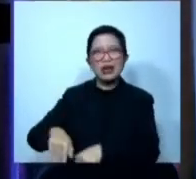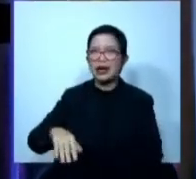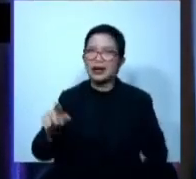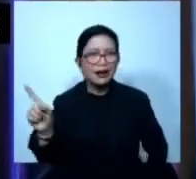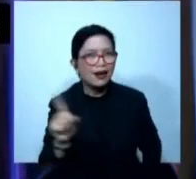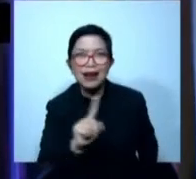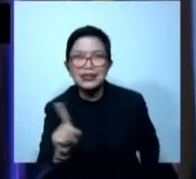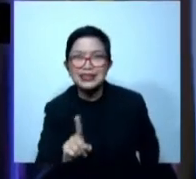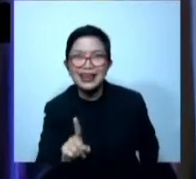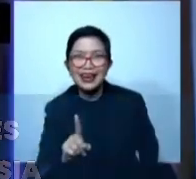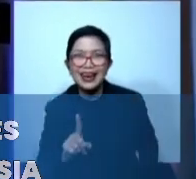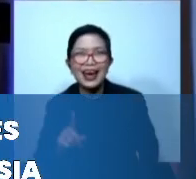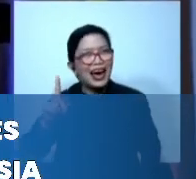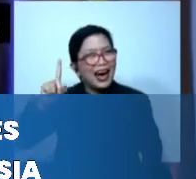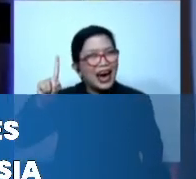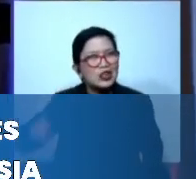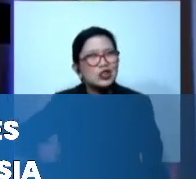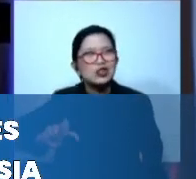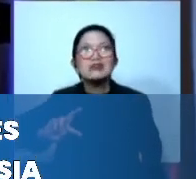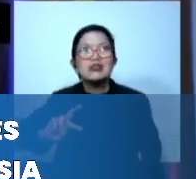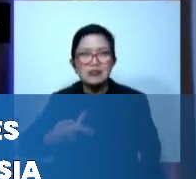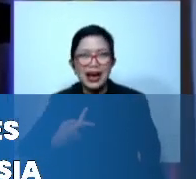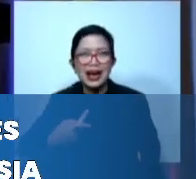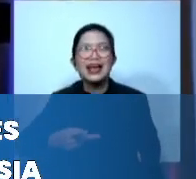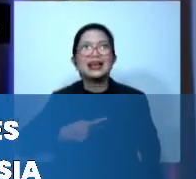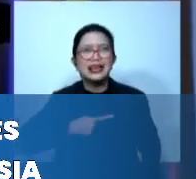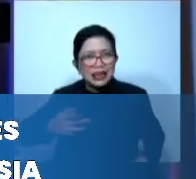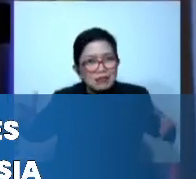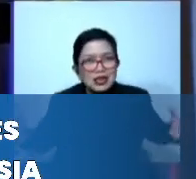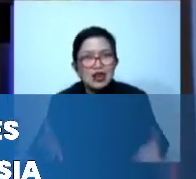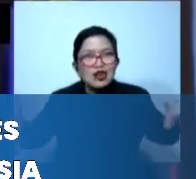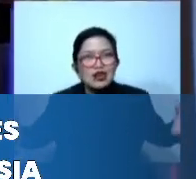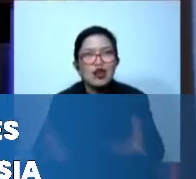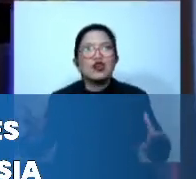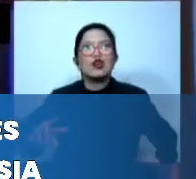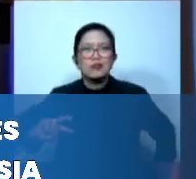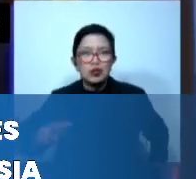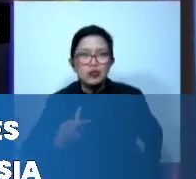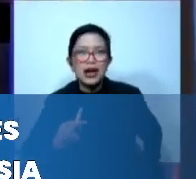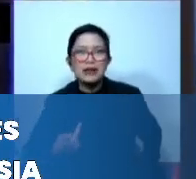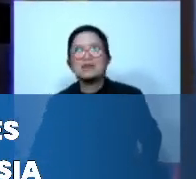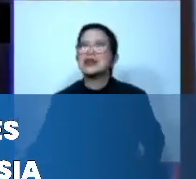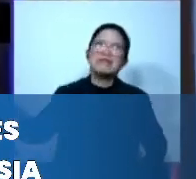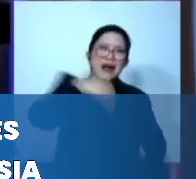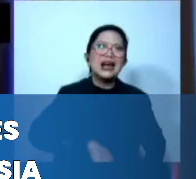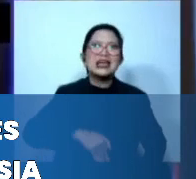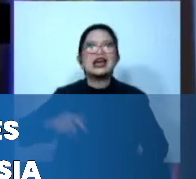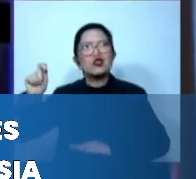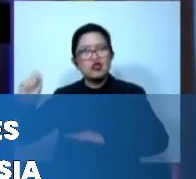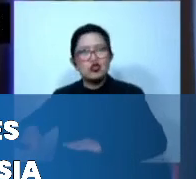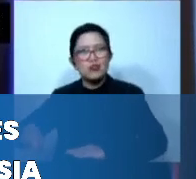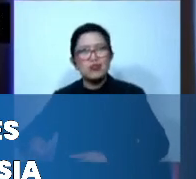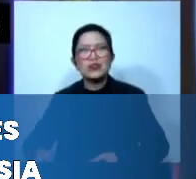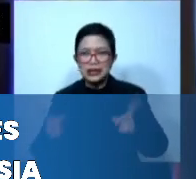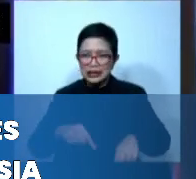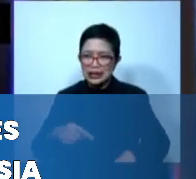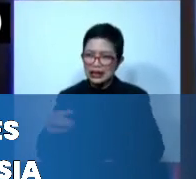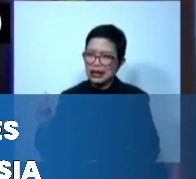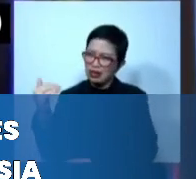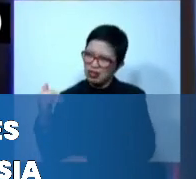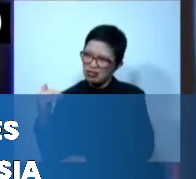dibiarkan, dan harus berubah. Karena itu kita mendorong perubahan. Mengembalikan hukum menjadi tegak kepada